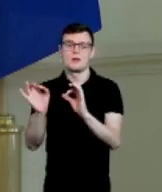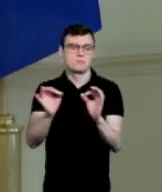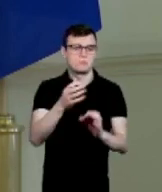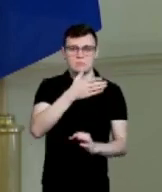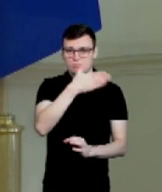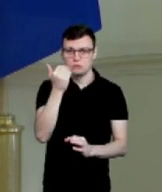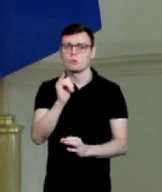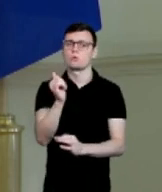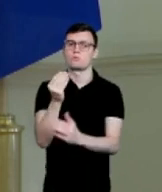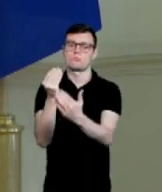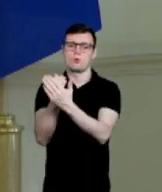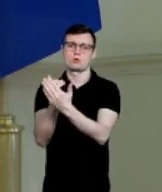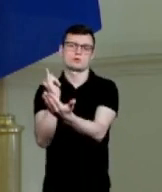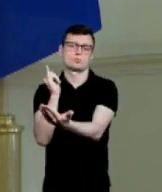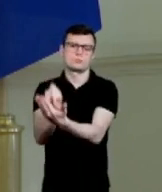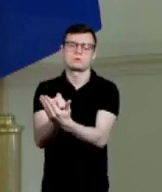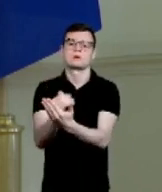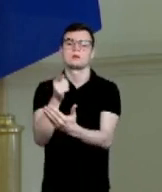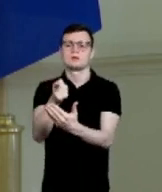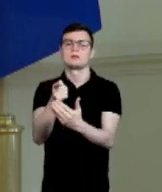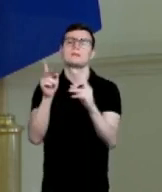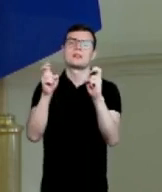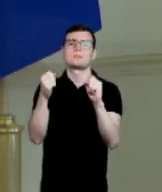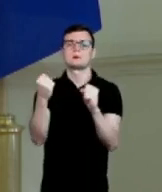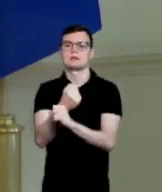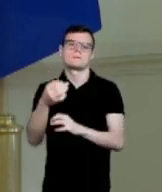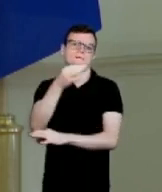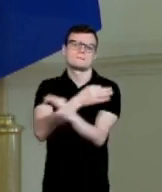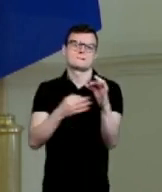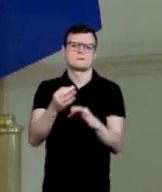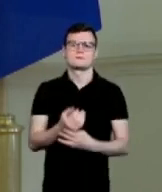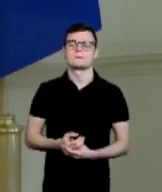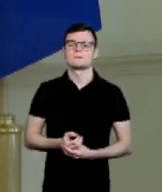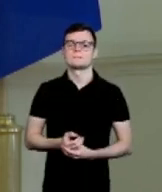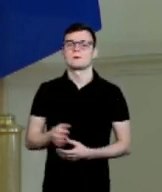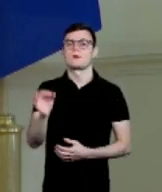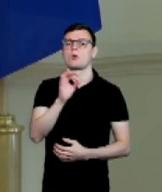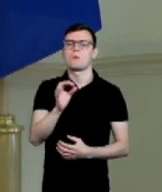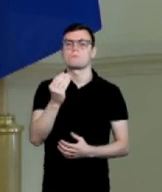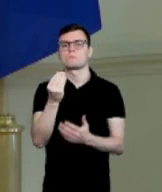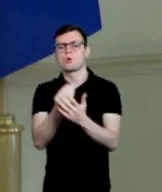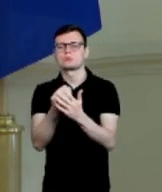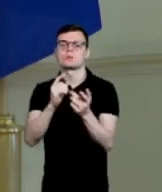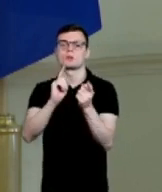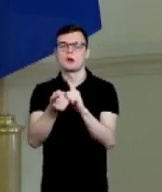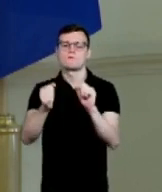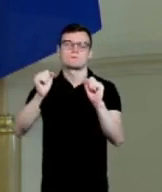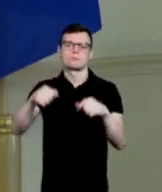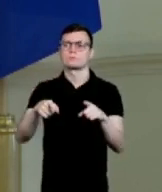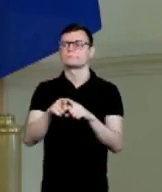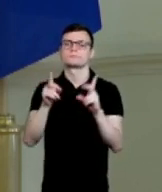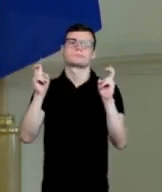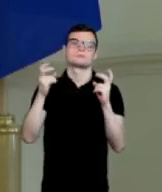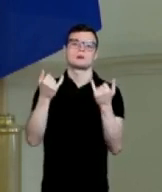Tai tie klausimai turėtų būti aptarti mokesčių reformos kontekste, kad būtų galima atrakinti tas